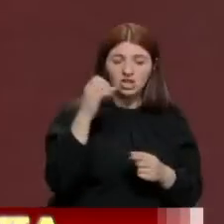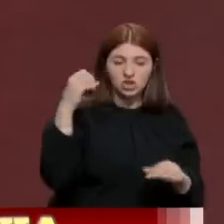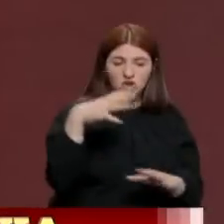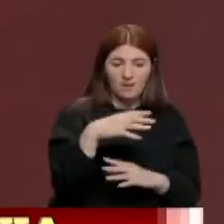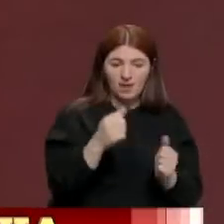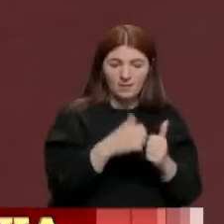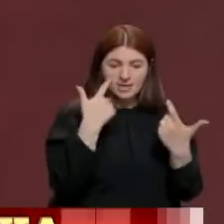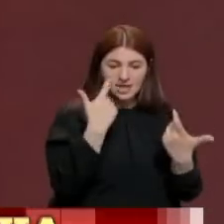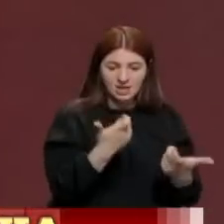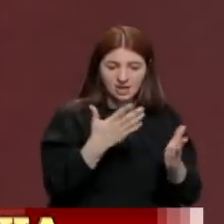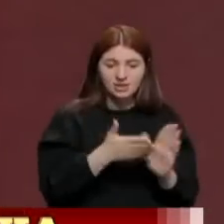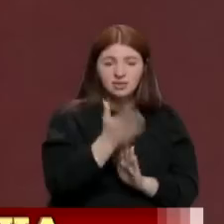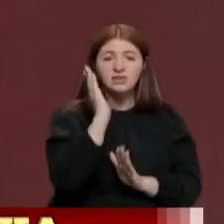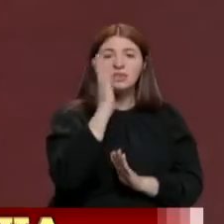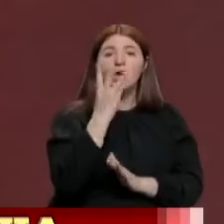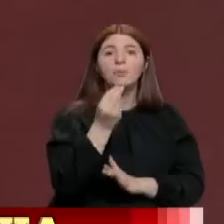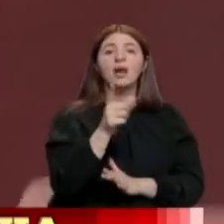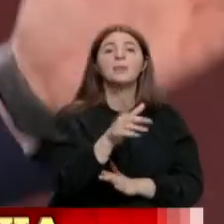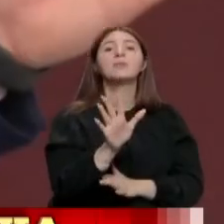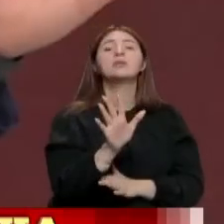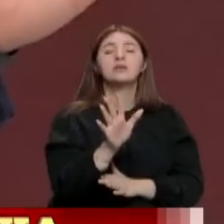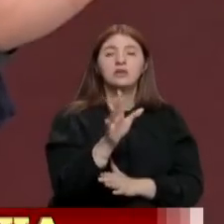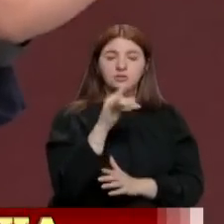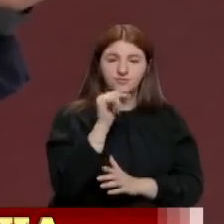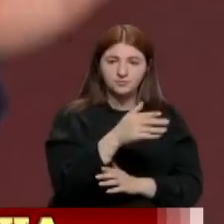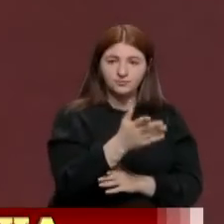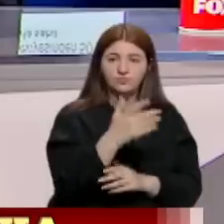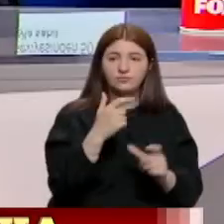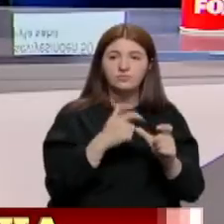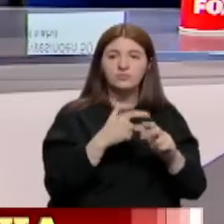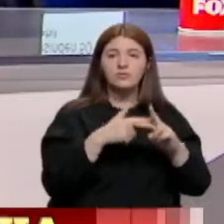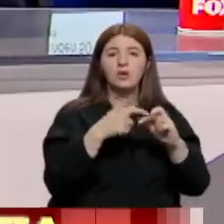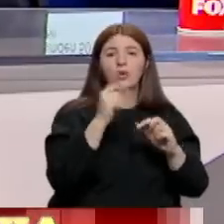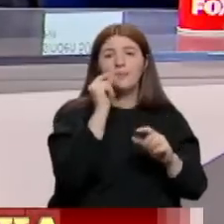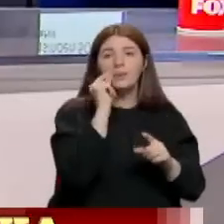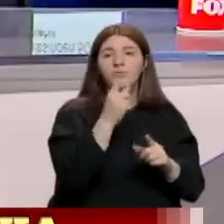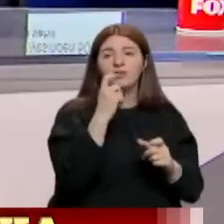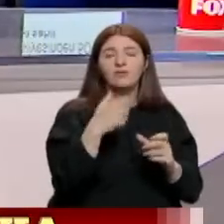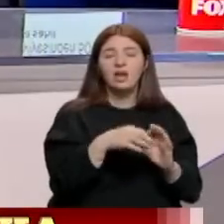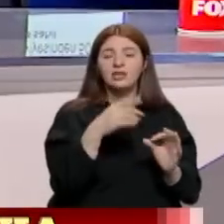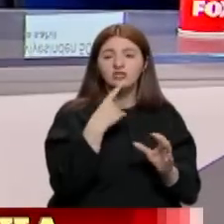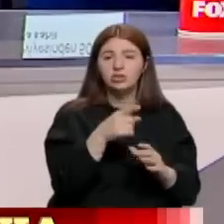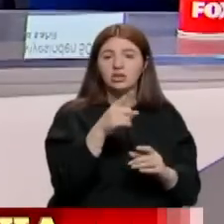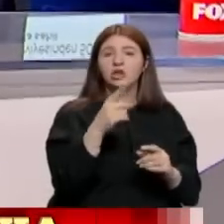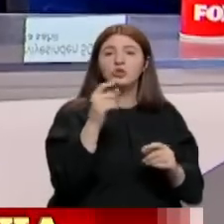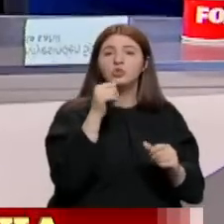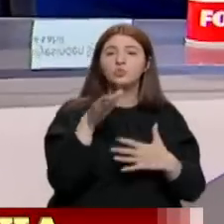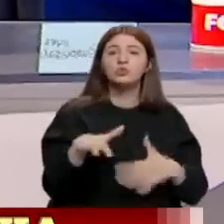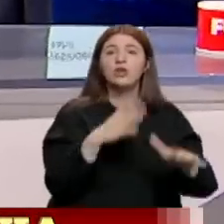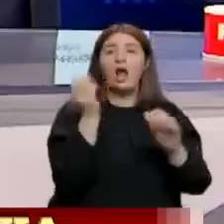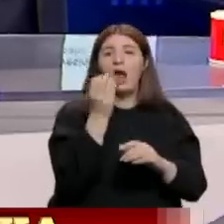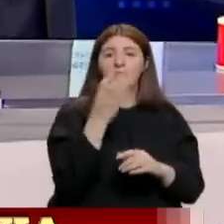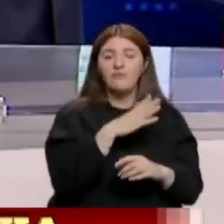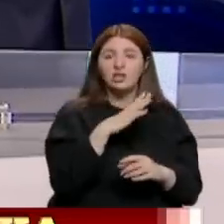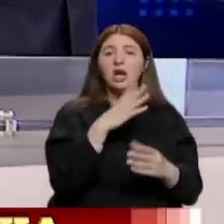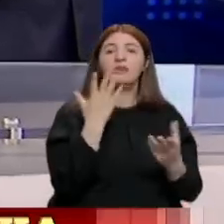ışığında, dikkatinde ilerlenmesi gerekmez mi? İşte Garo Bey, ne dersiniz bu fotoğrafla ilgili? Tsunami alarmı yapıldı, neyse ki olmadı.